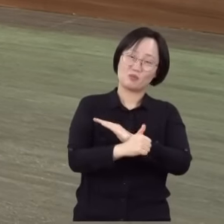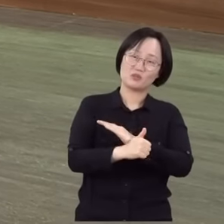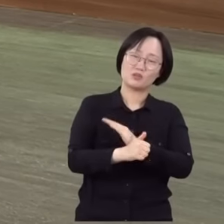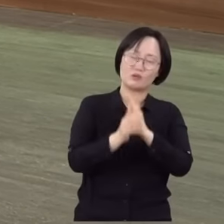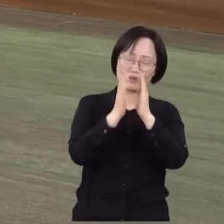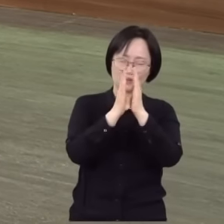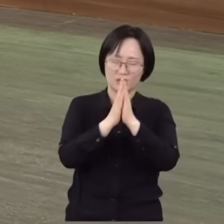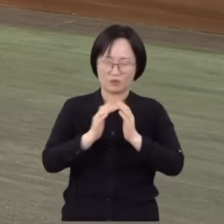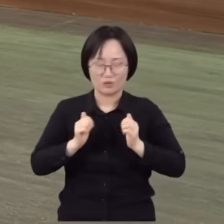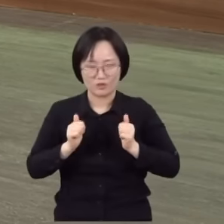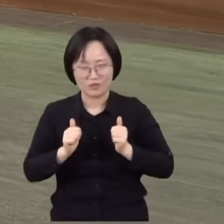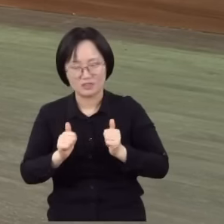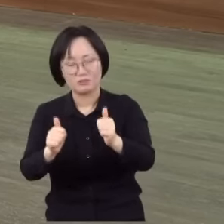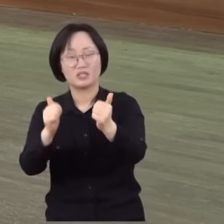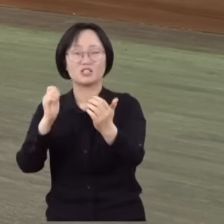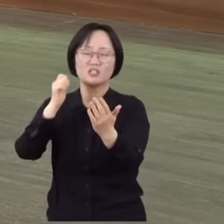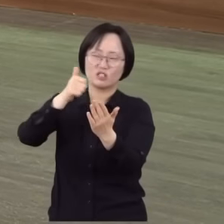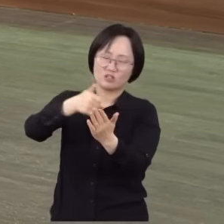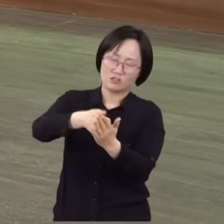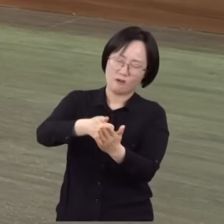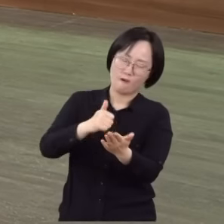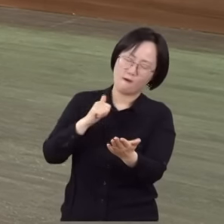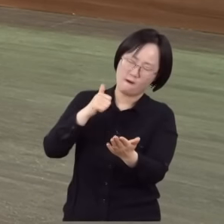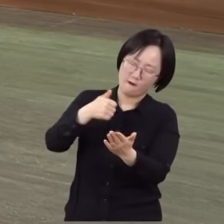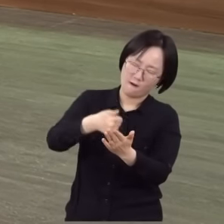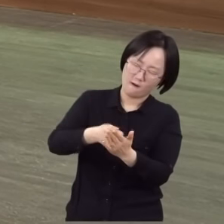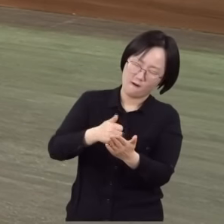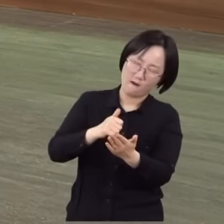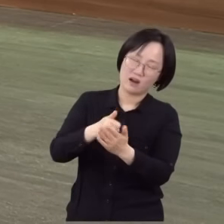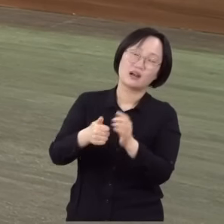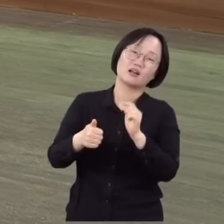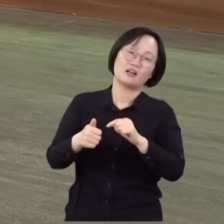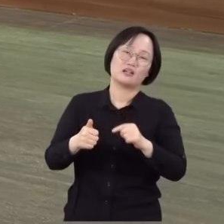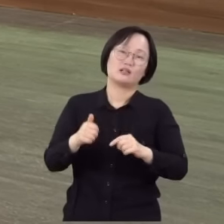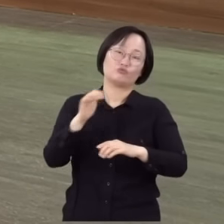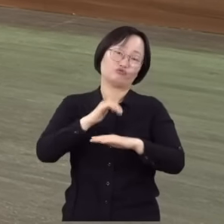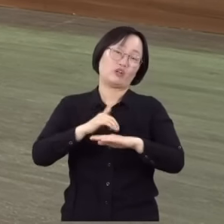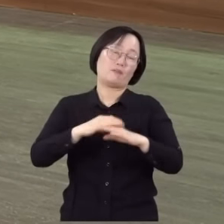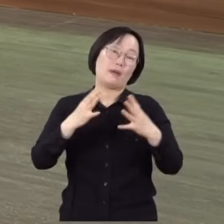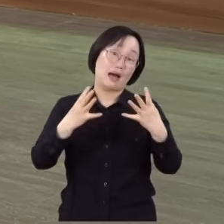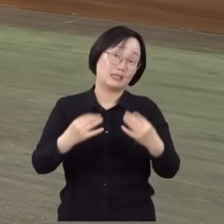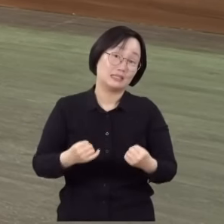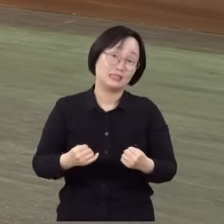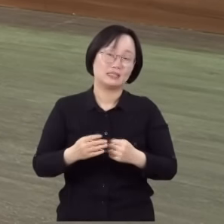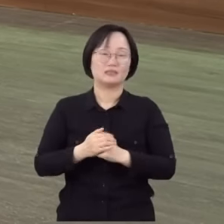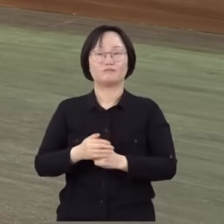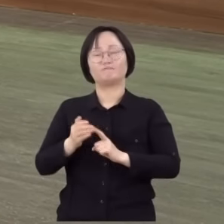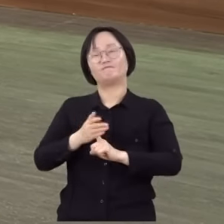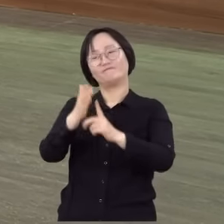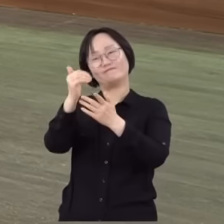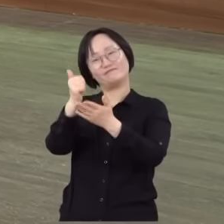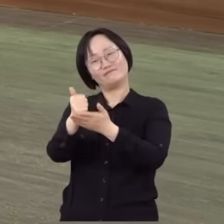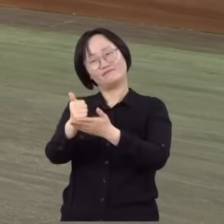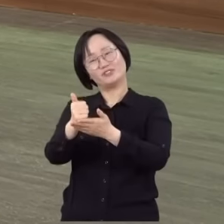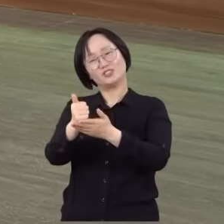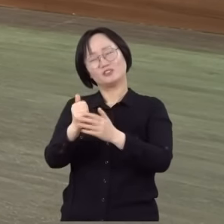했대요 절을 많이 하고 그리고 부처님께 열심히 기도를